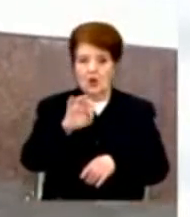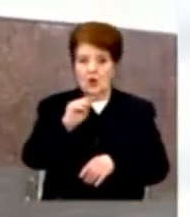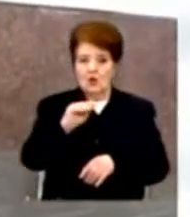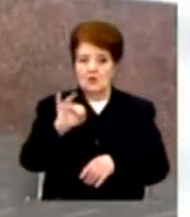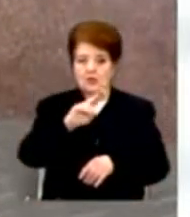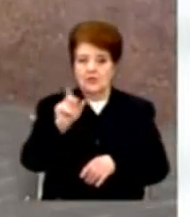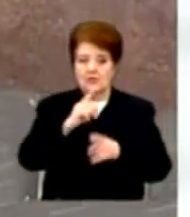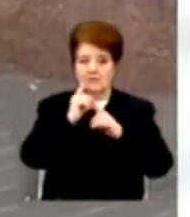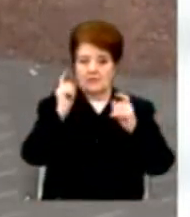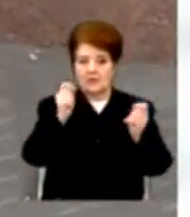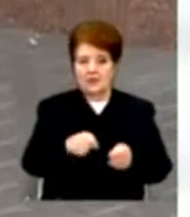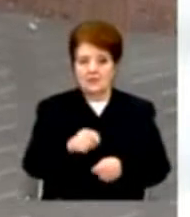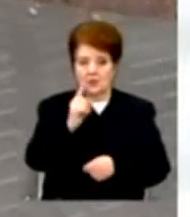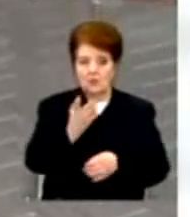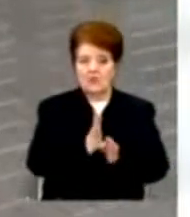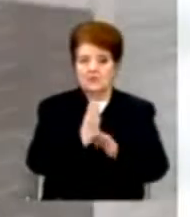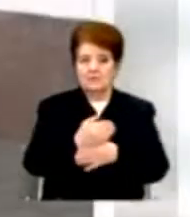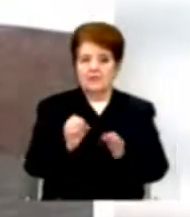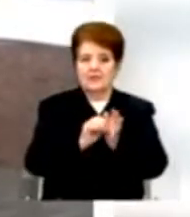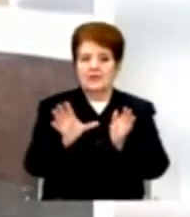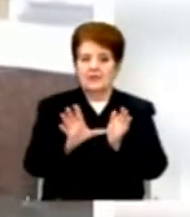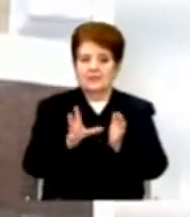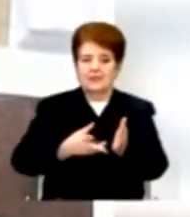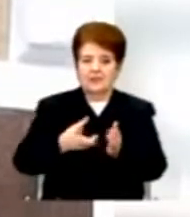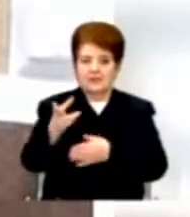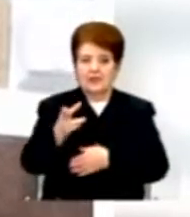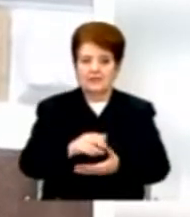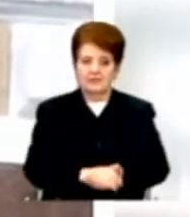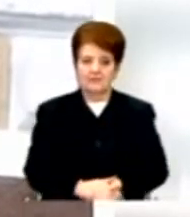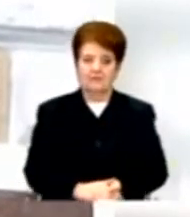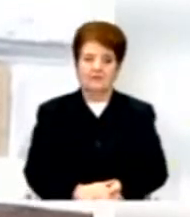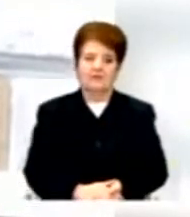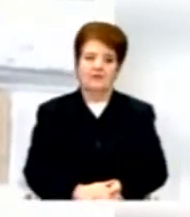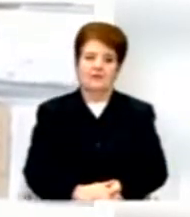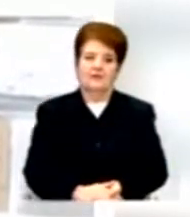trebui să le dăruiască celor doi un instrument electric de tăiat.